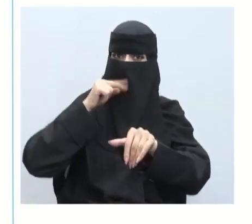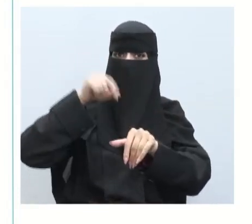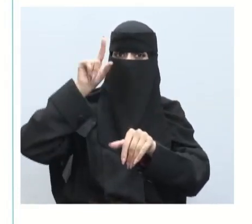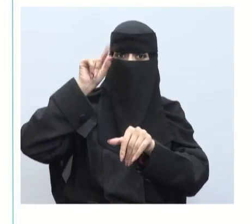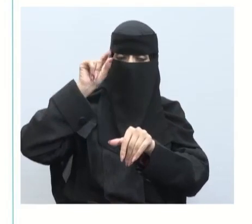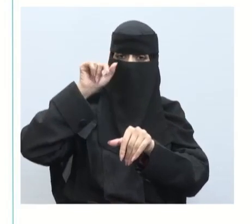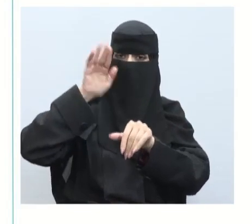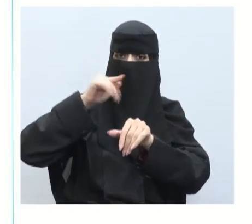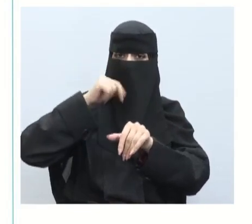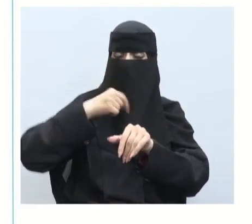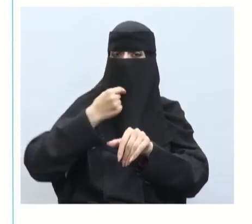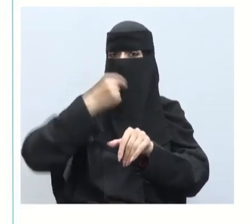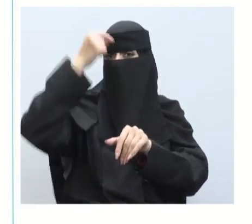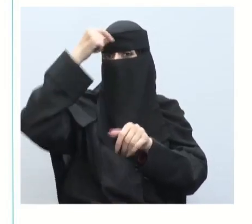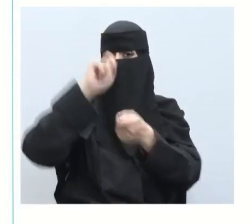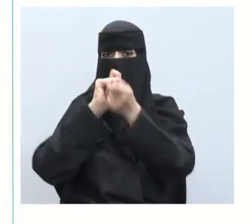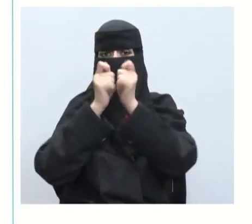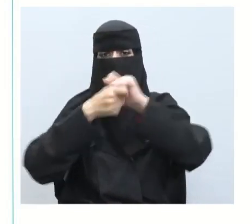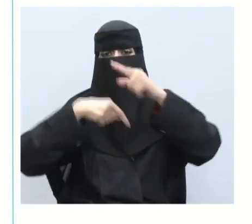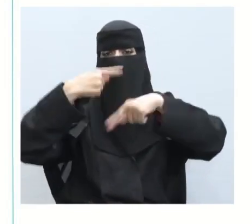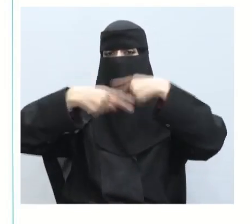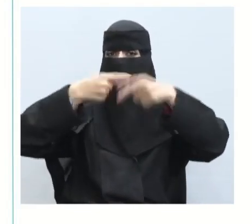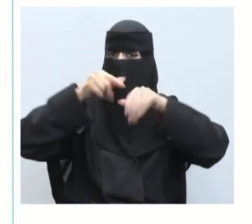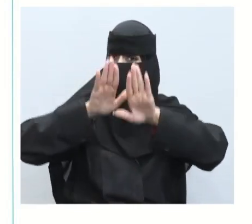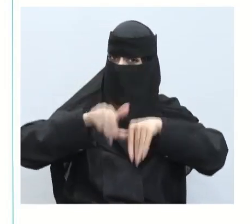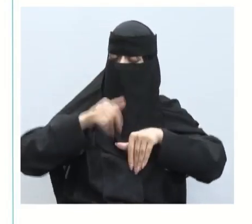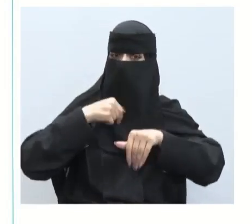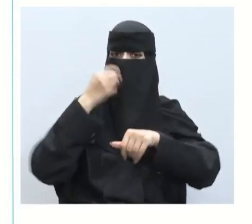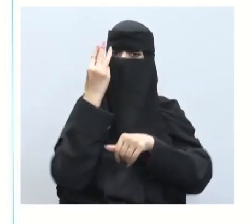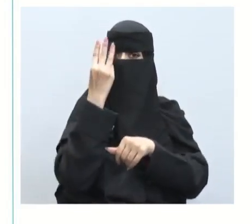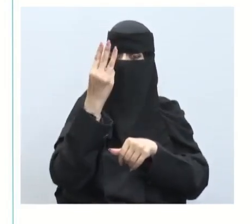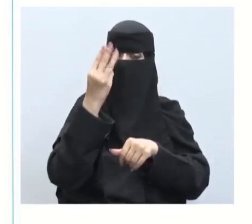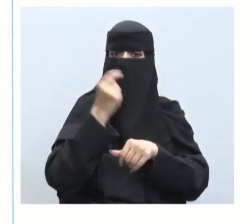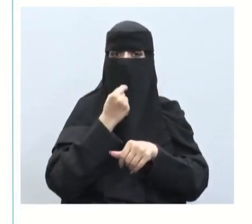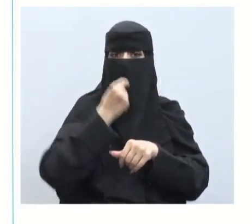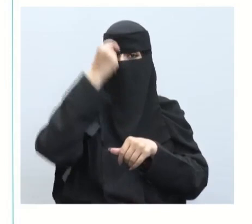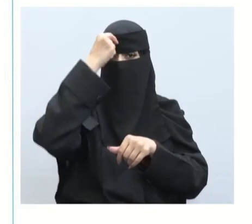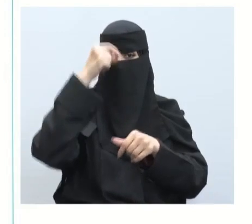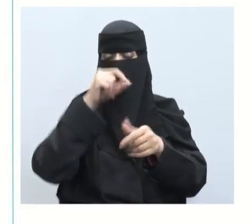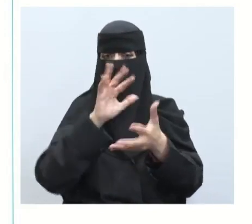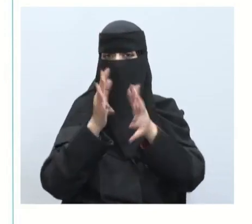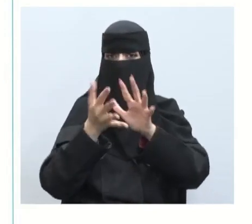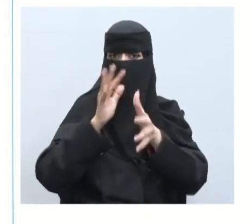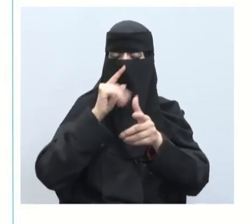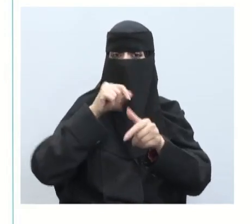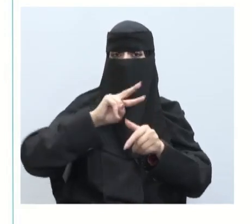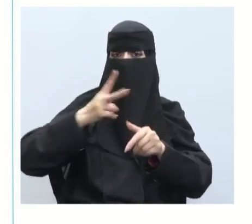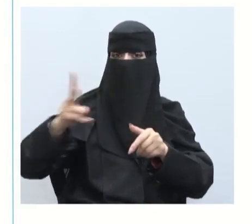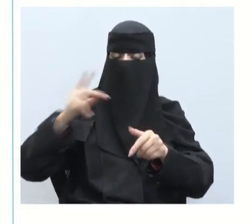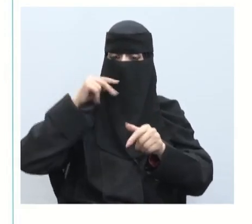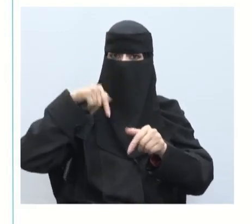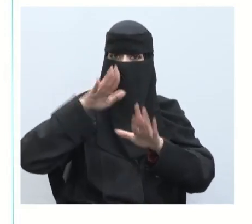حاليا يتصف بالتغير المستمر وفيه ثلاث سمات ذكرناها ذكرنا يتواتر